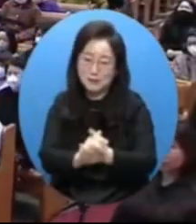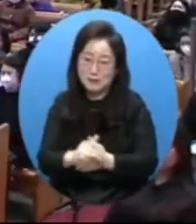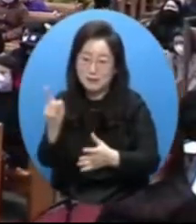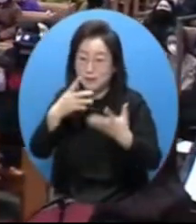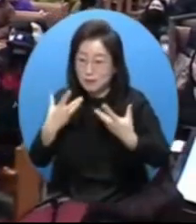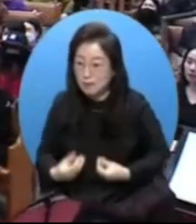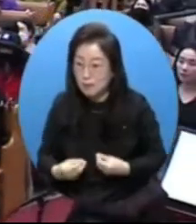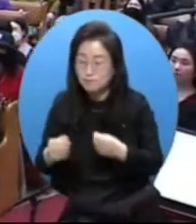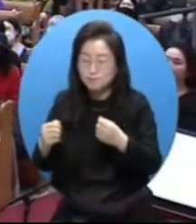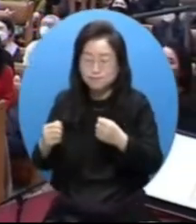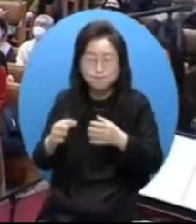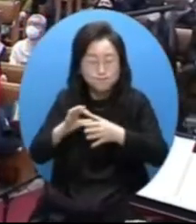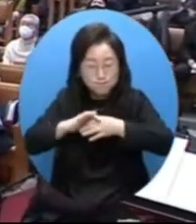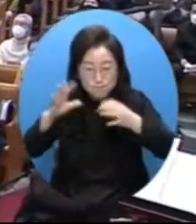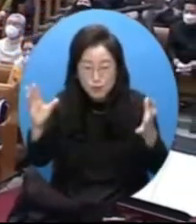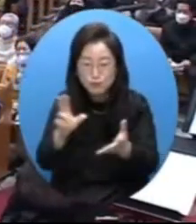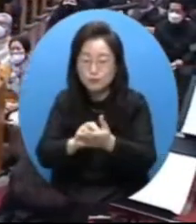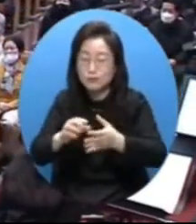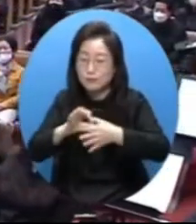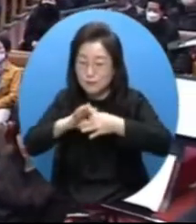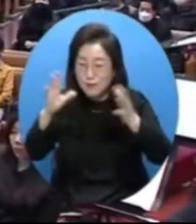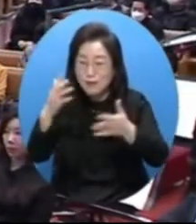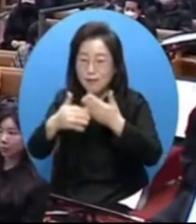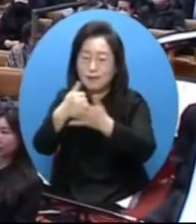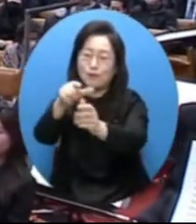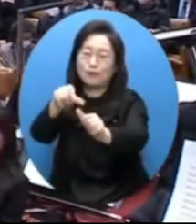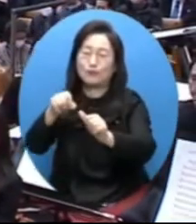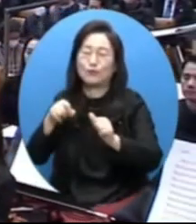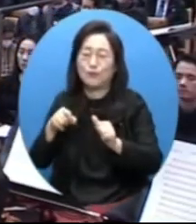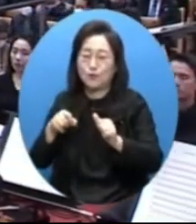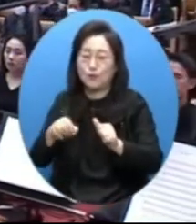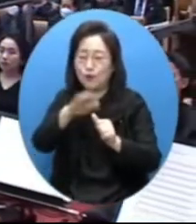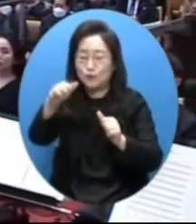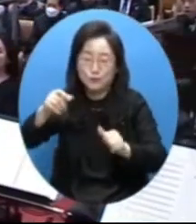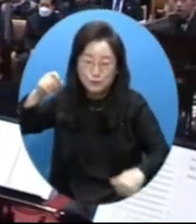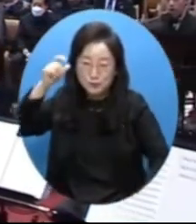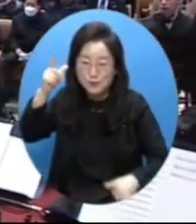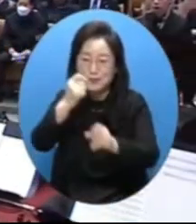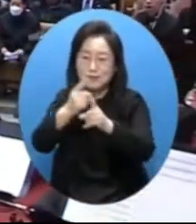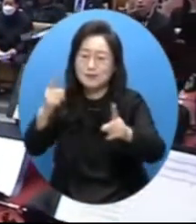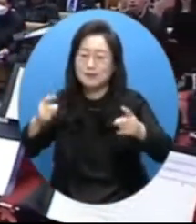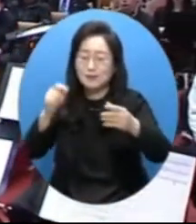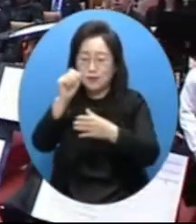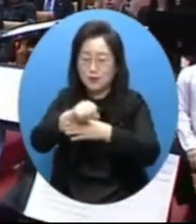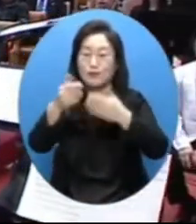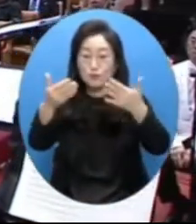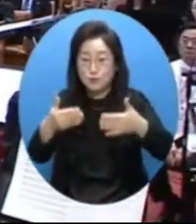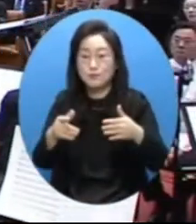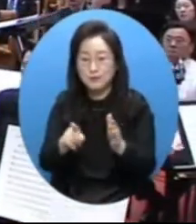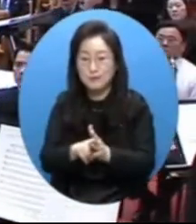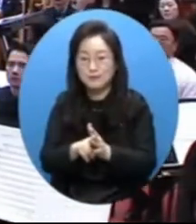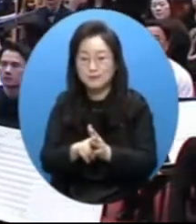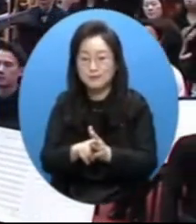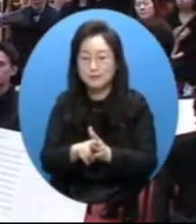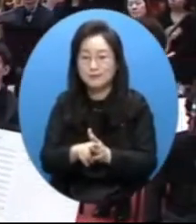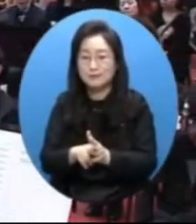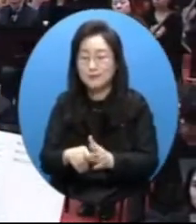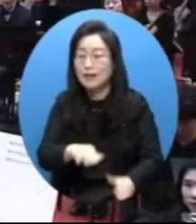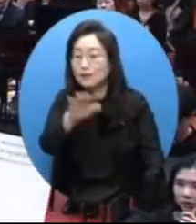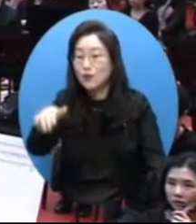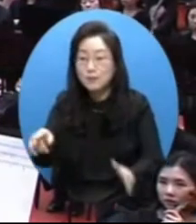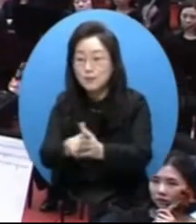절망의 상황에서도 어떤 문제 가운데서도 하나님께서 우리를 건져 주시고 우리에게 위대한 승리를 허락해 주실 것입니다 우리가